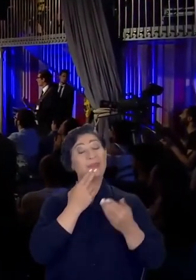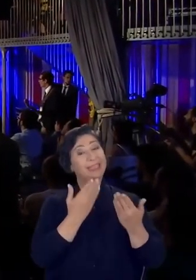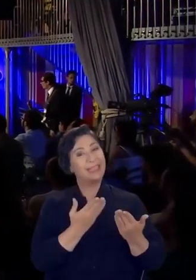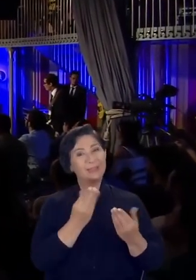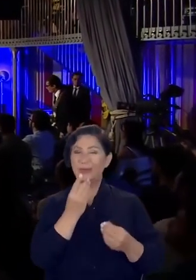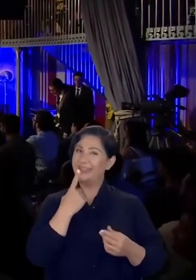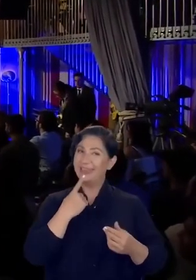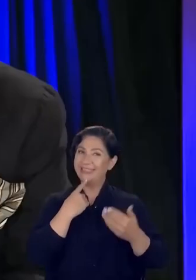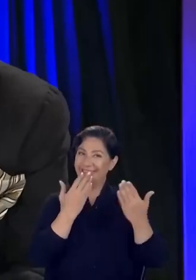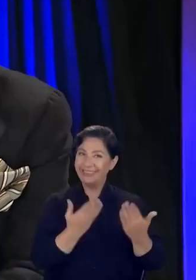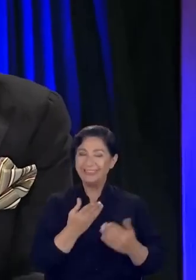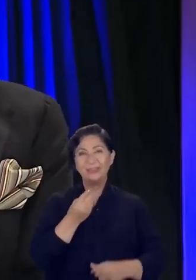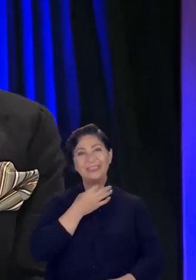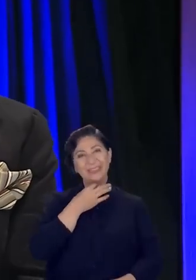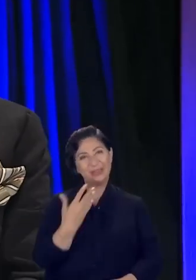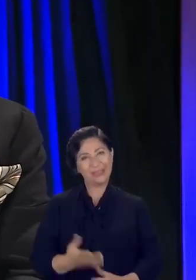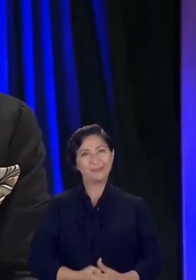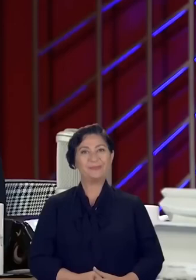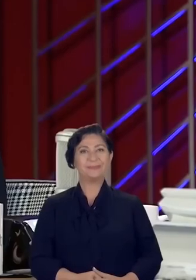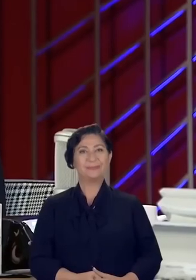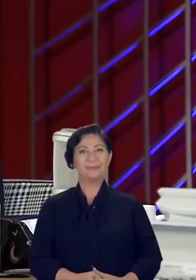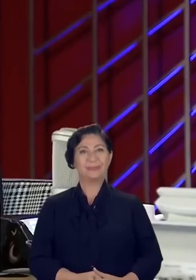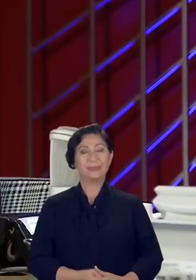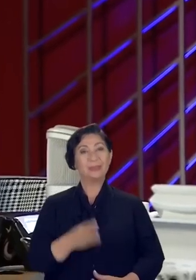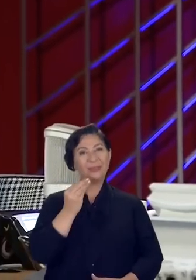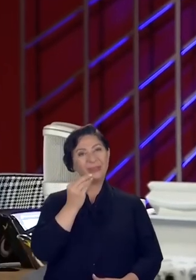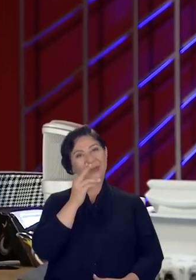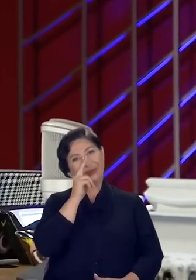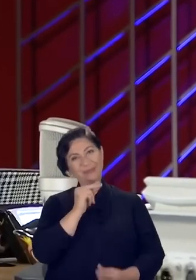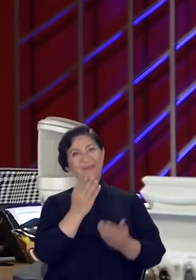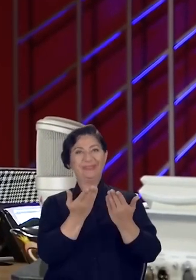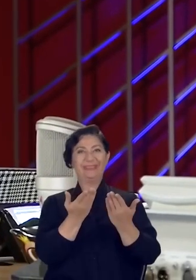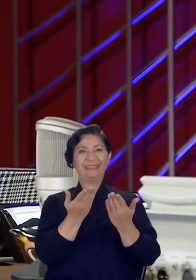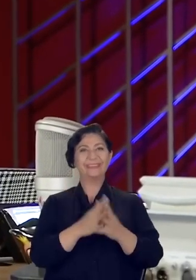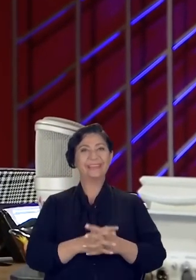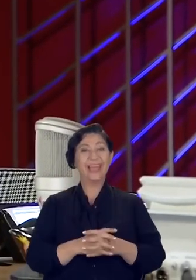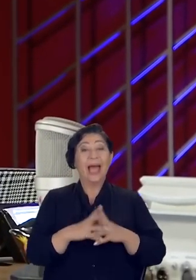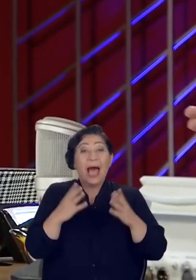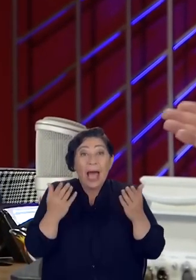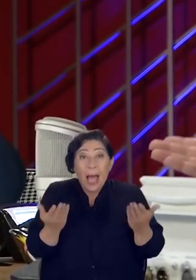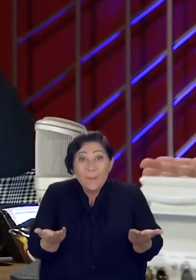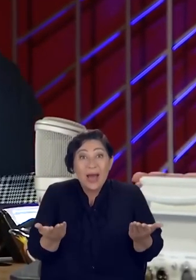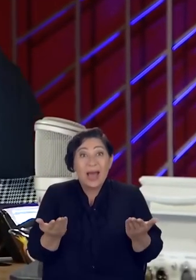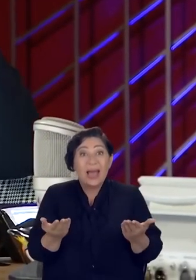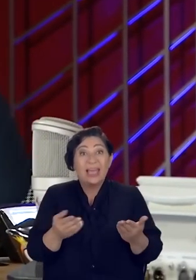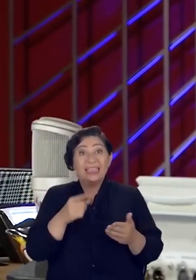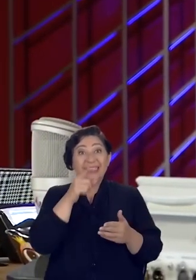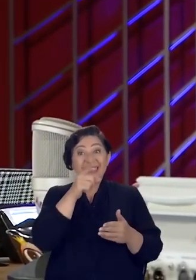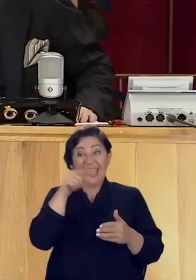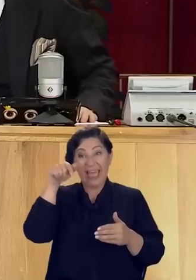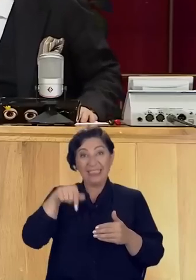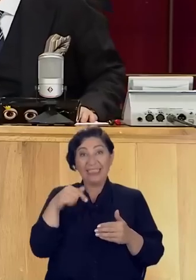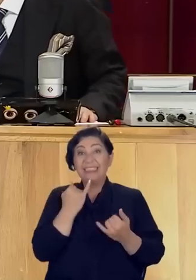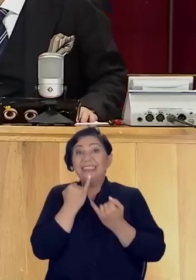Hanımefendiciğim, çok tatlısınız. Çok teşekkür ederim. Çok hoşsunuz. Ama ve lakin sizi